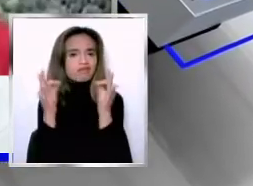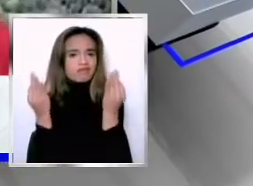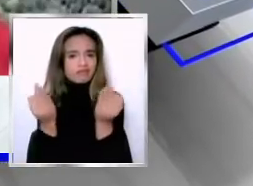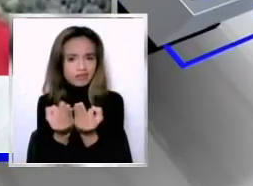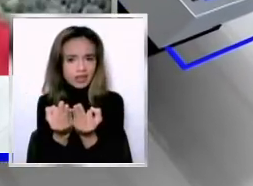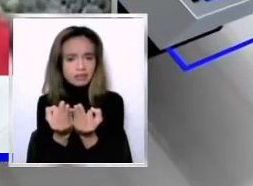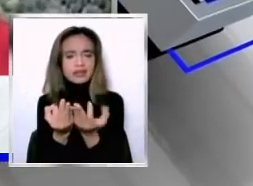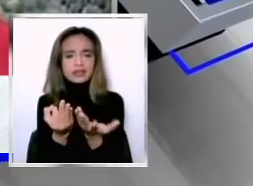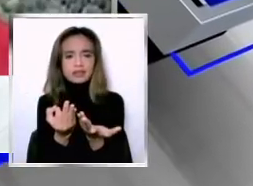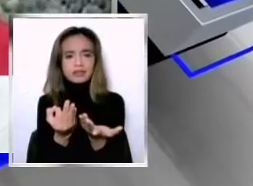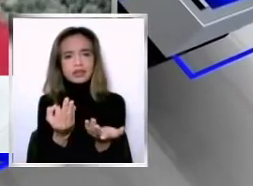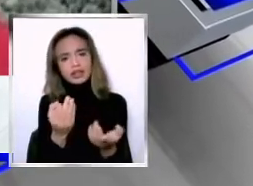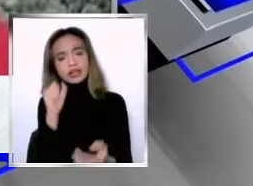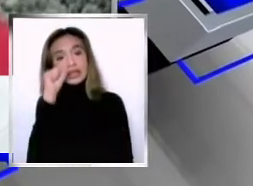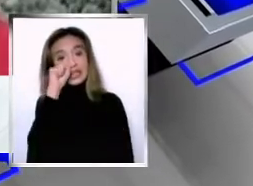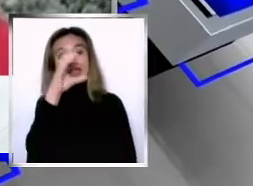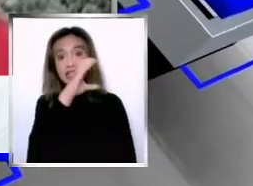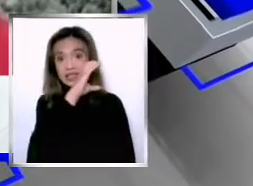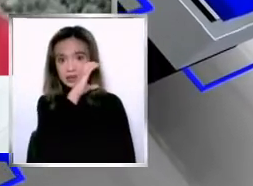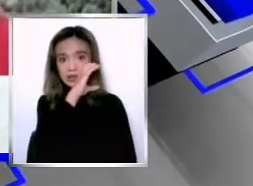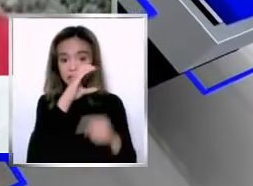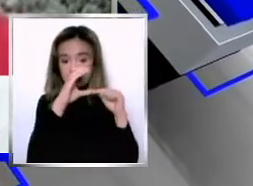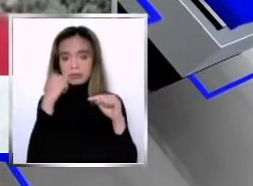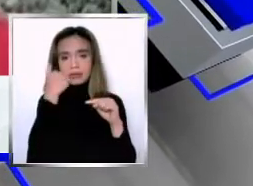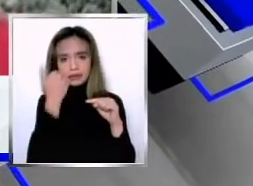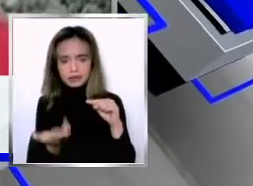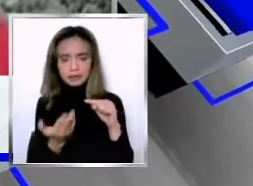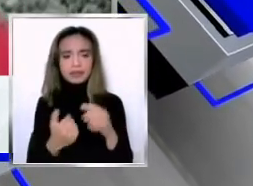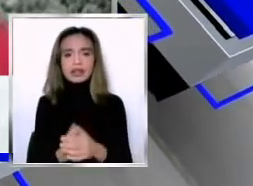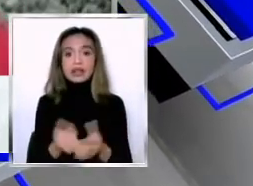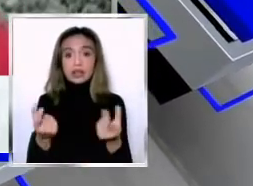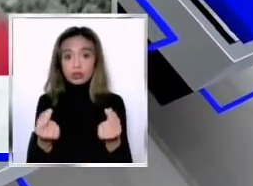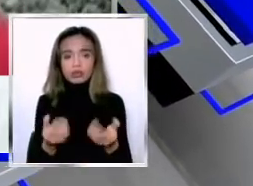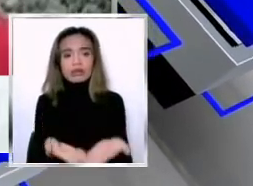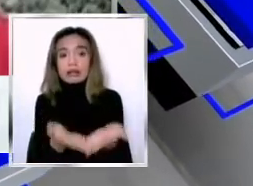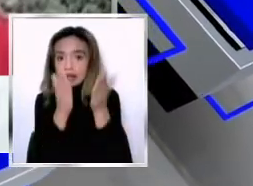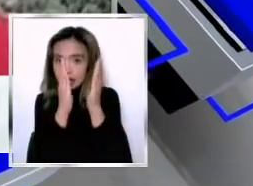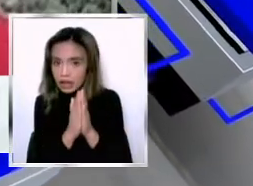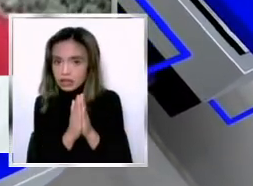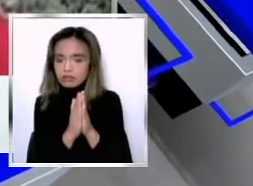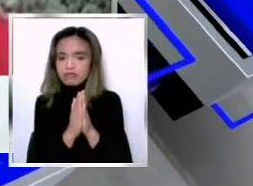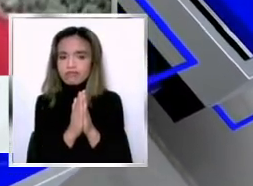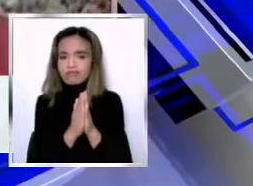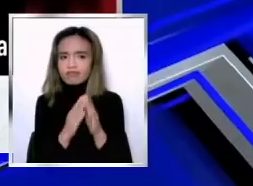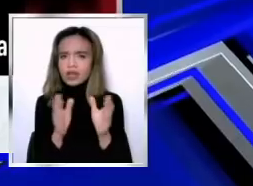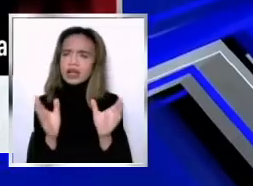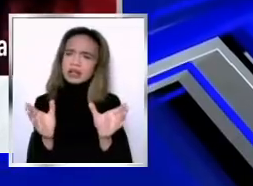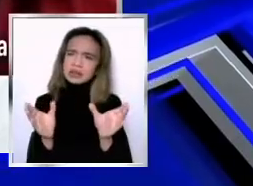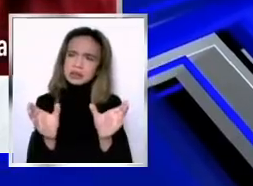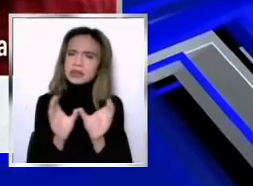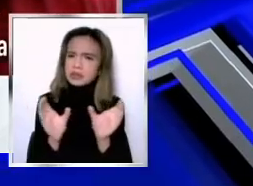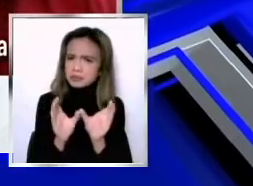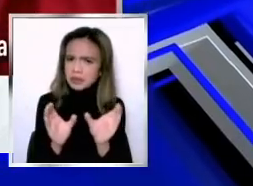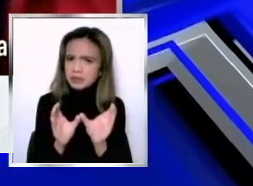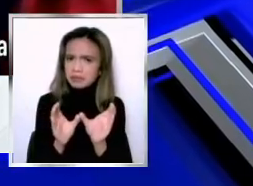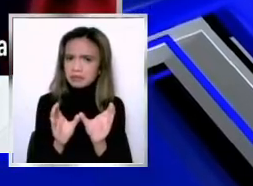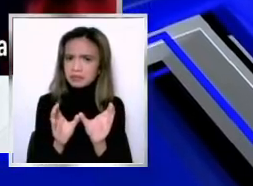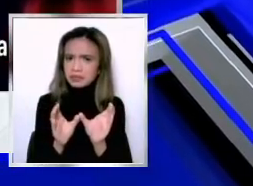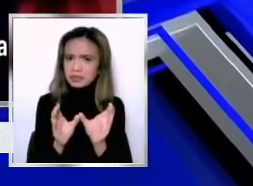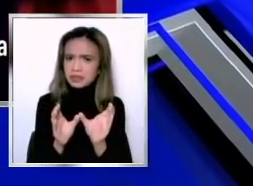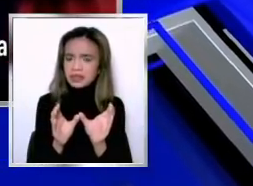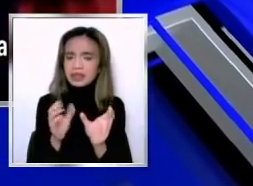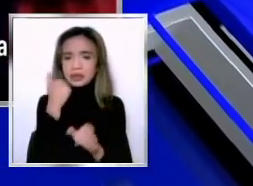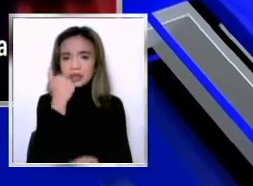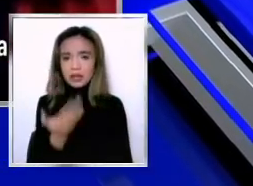senior citizen na namatay. Tapos po, hihingan po namin yon ng certificate ng deceased. Maibibigay ba sa